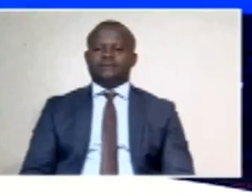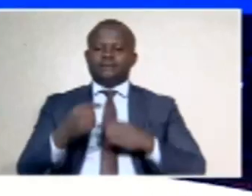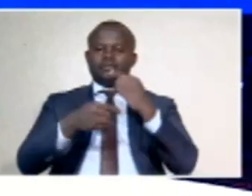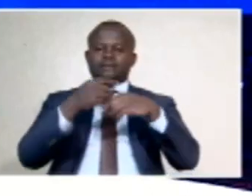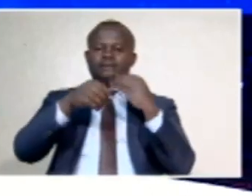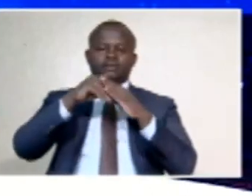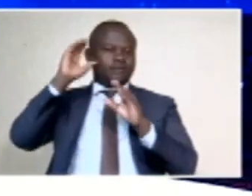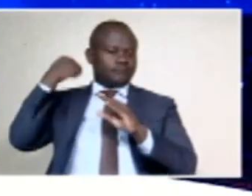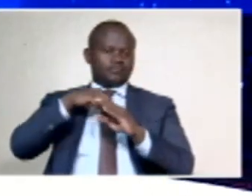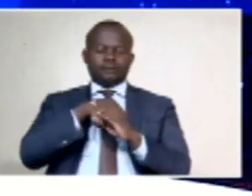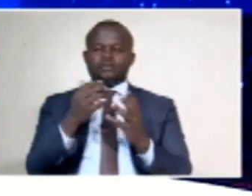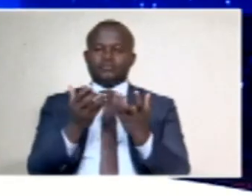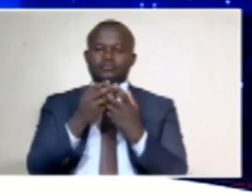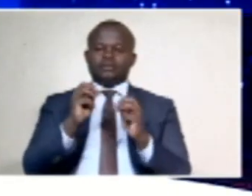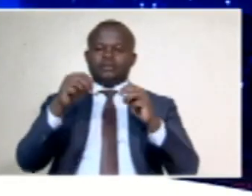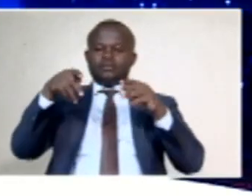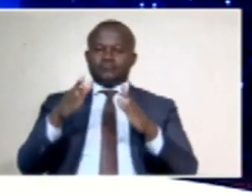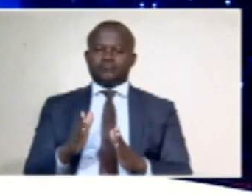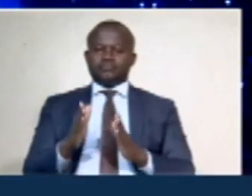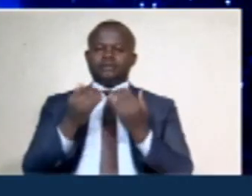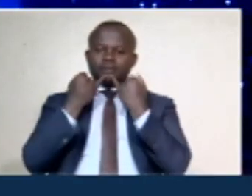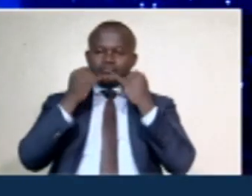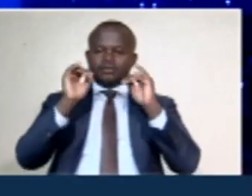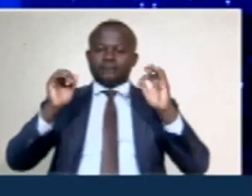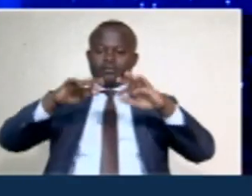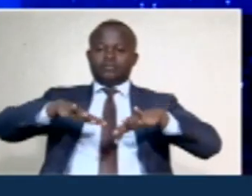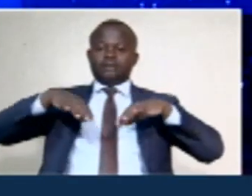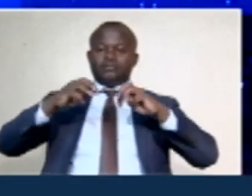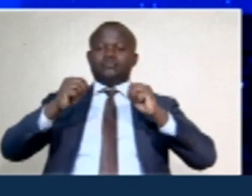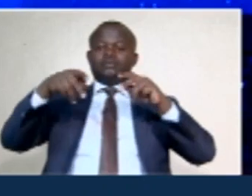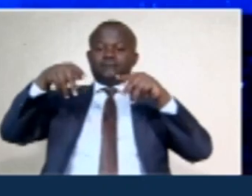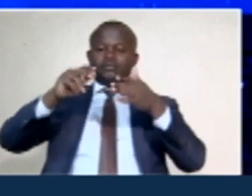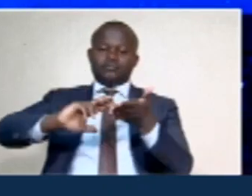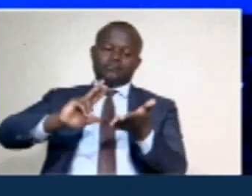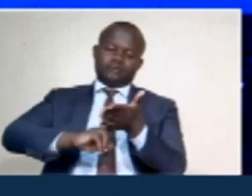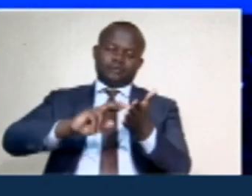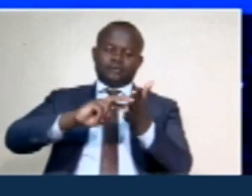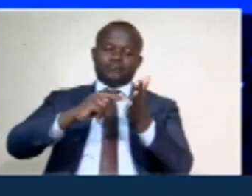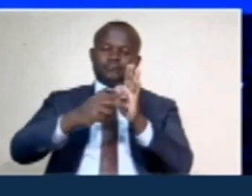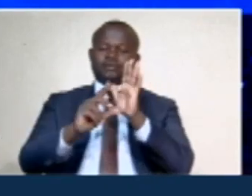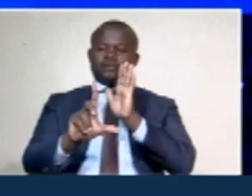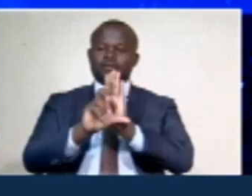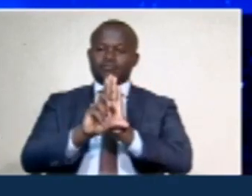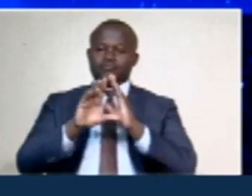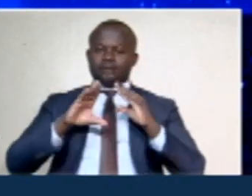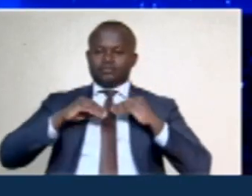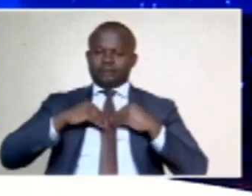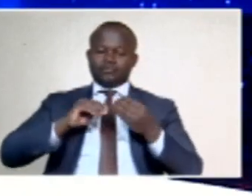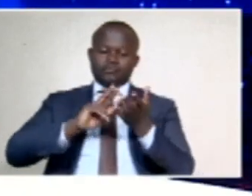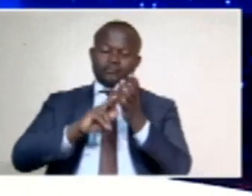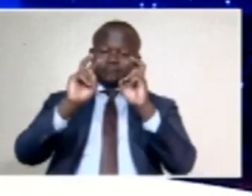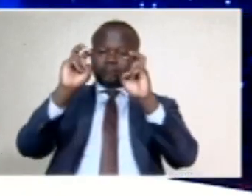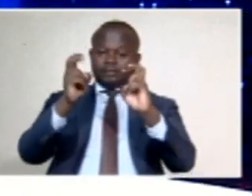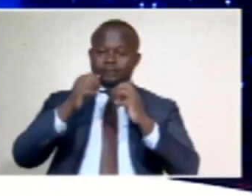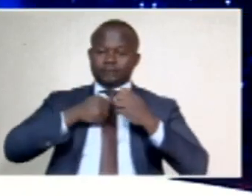tukivuga ku makuru arebana n'inteko ishinga amategeko tubabwire ko inteko rusange y'umutwe w'abadepite yemeje umushinga w'itegeko ryemera kwemeza ko